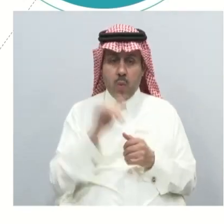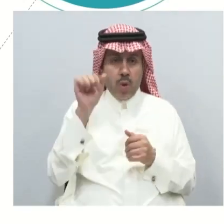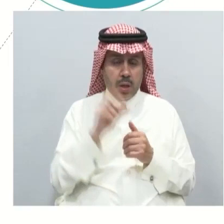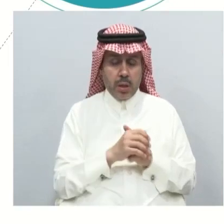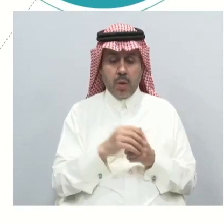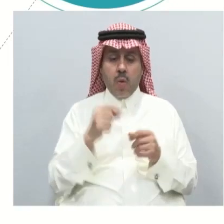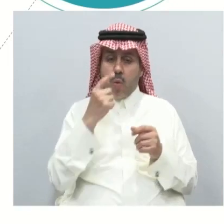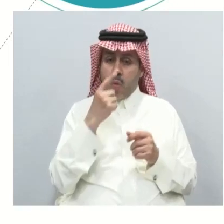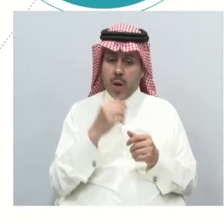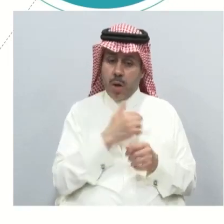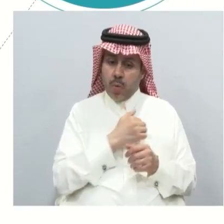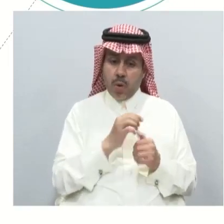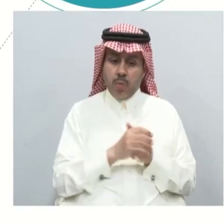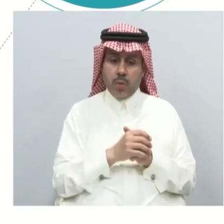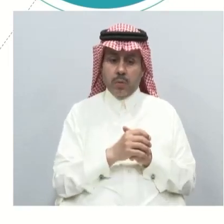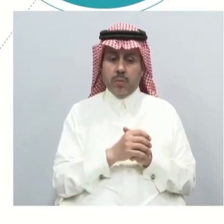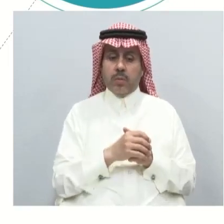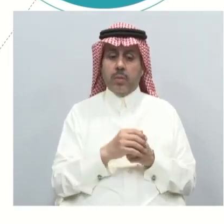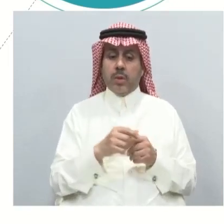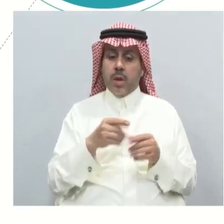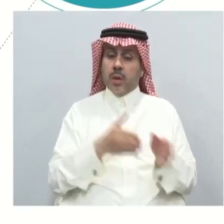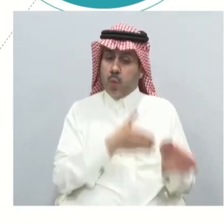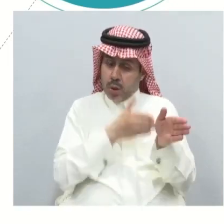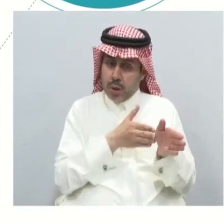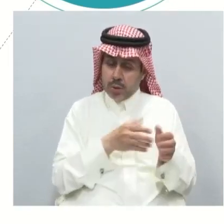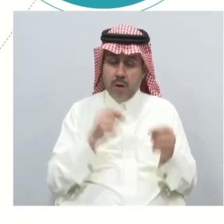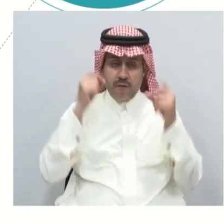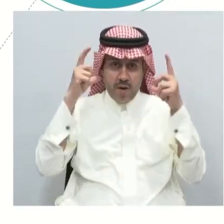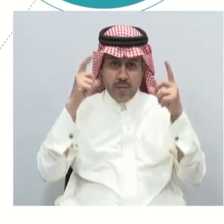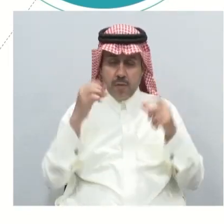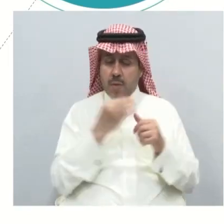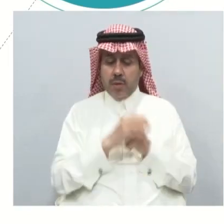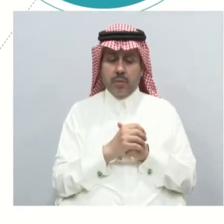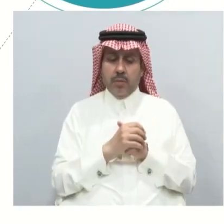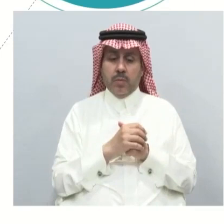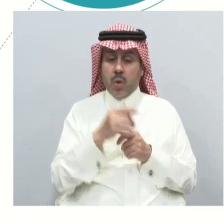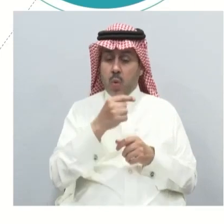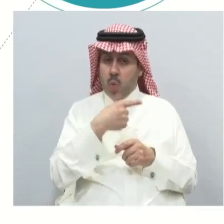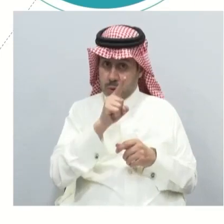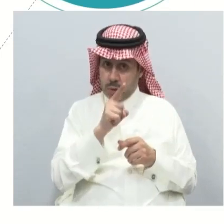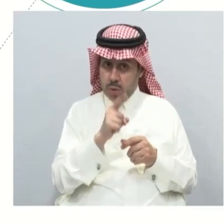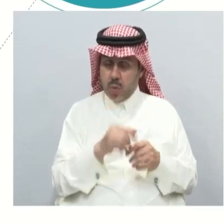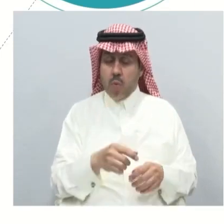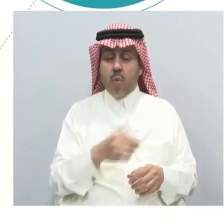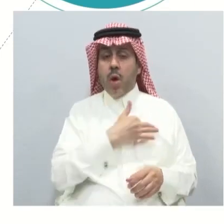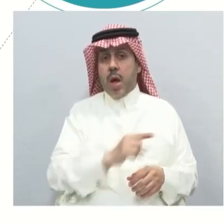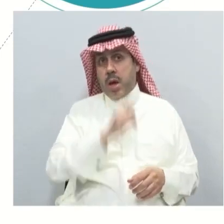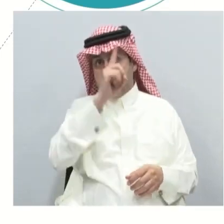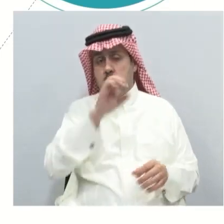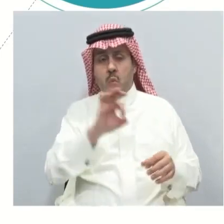واليقين والقبول والانقياد فجر ما اقوله والصدق والاخلاص